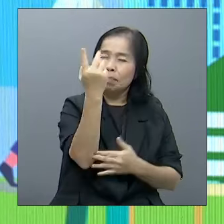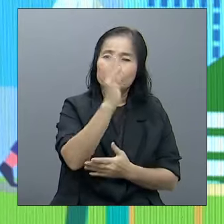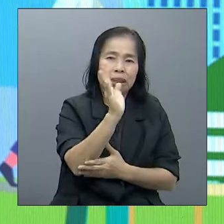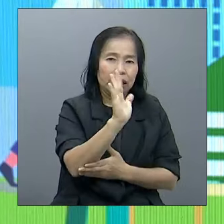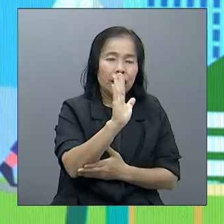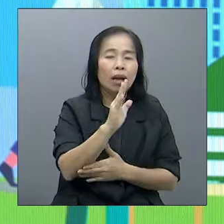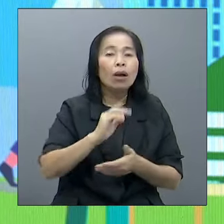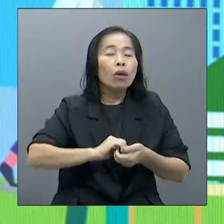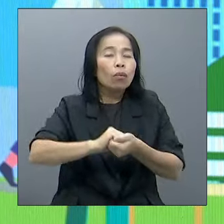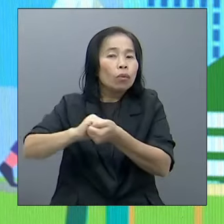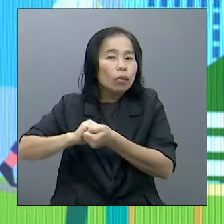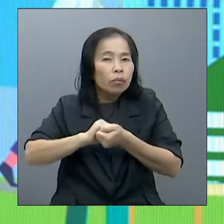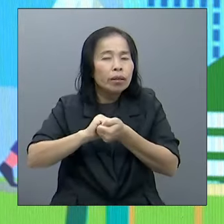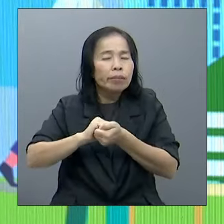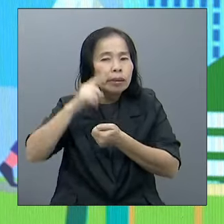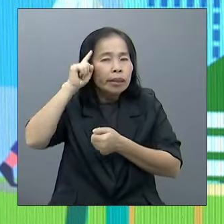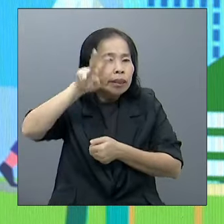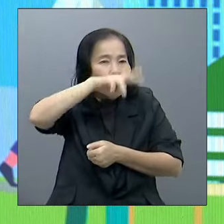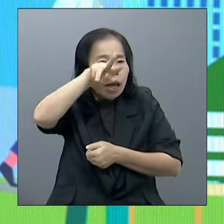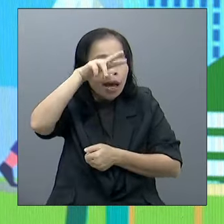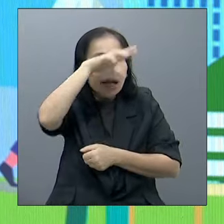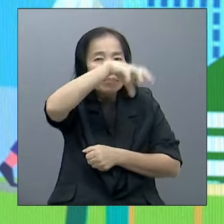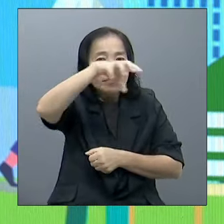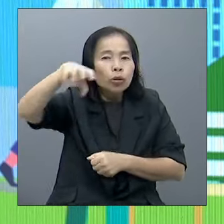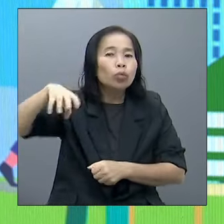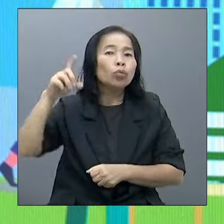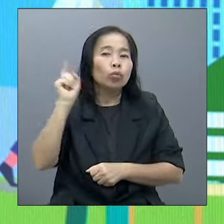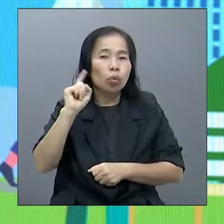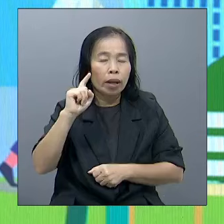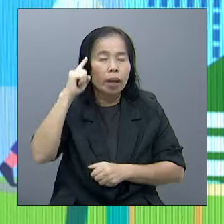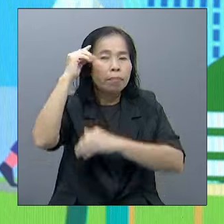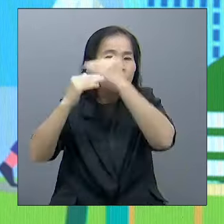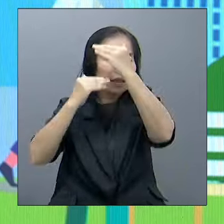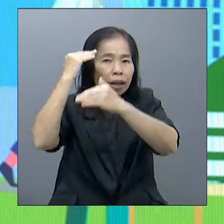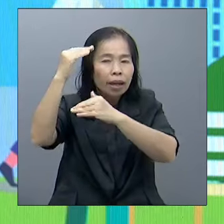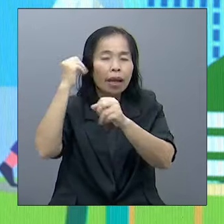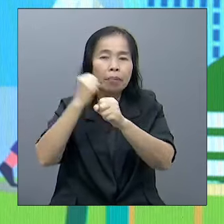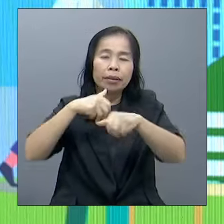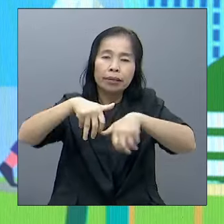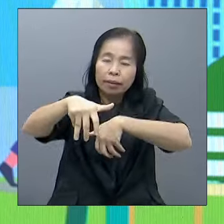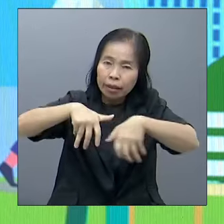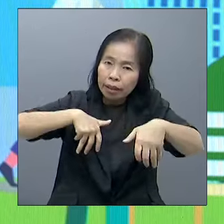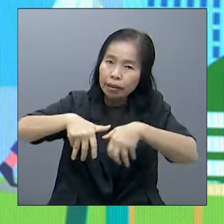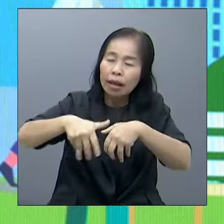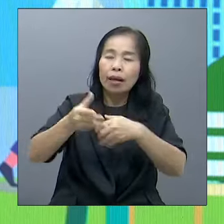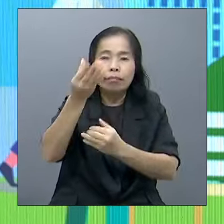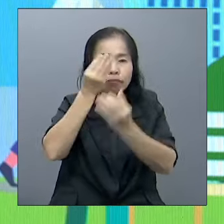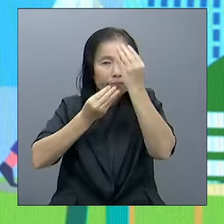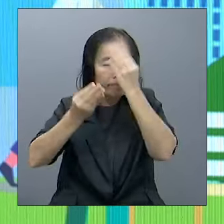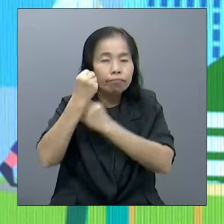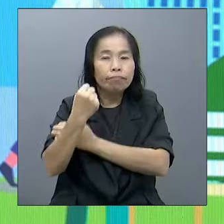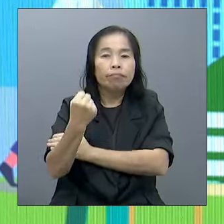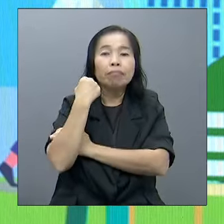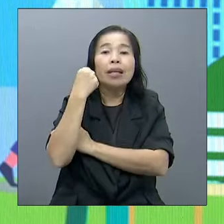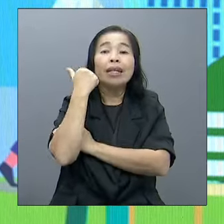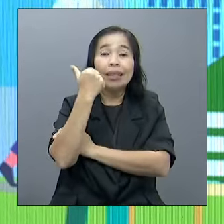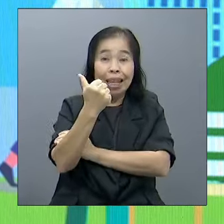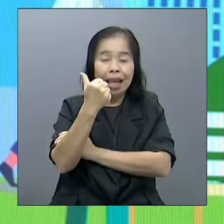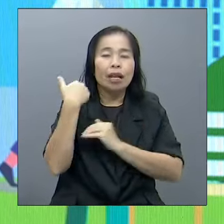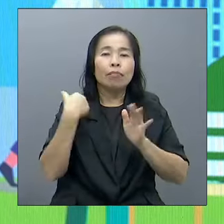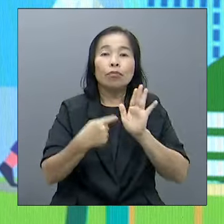มกันเฟ้นหาพื้นที่ค่ะเพื่อที่จะพัฒนาเป็นพื้นที่สาธารณะพื้นที่เสริมศักยภาพให้กับเมืองได้อย่างเช่นที่หนึ่งเป็